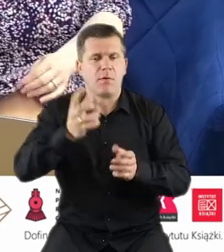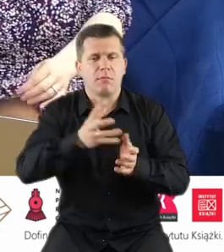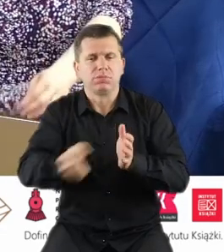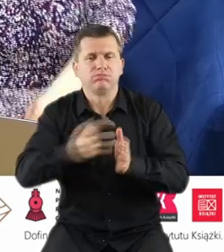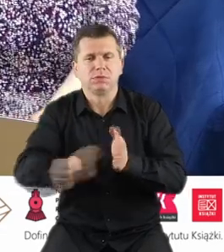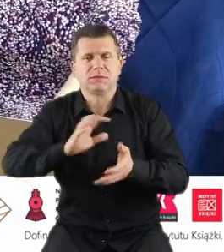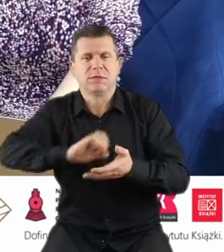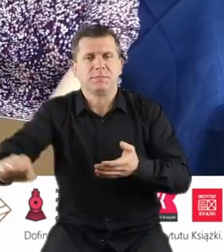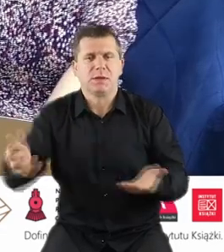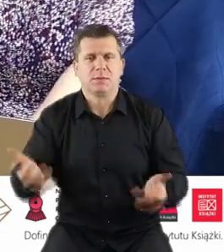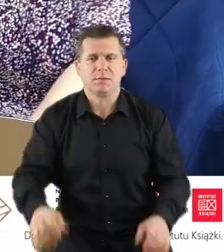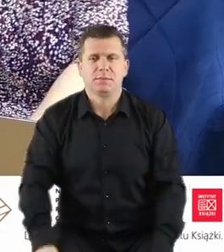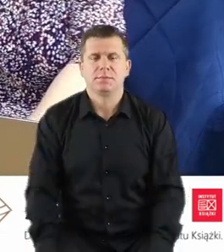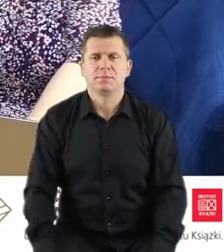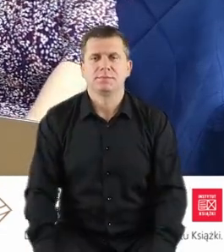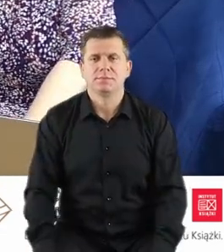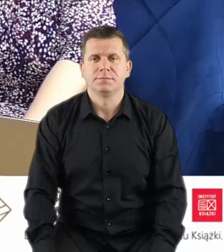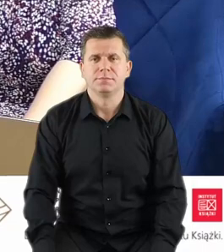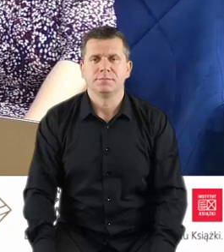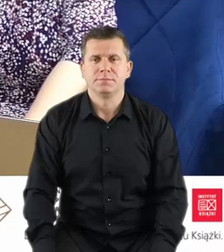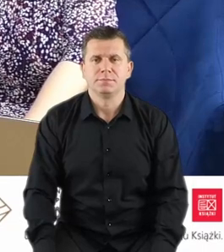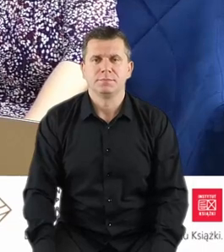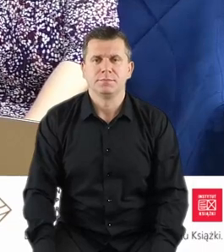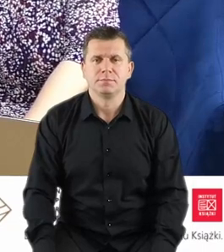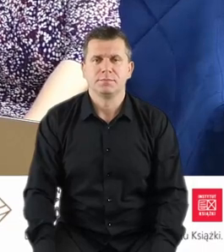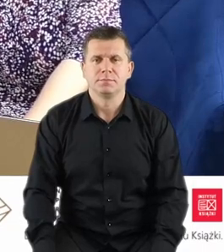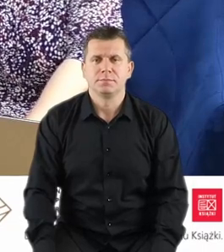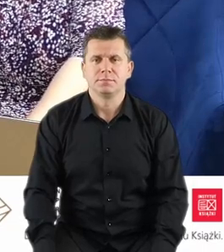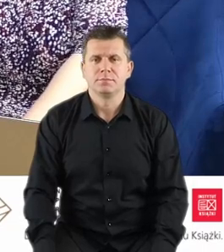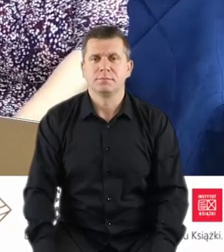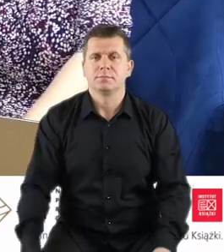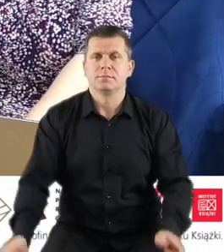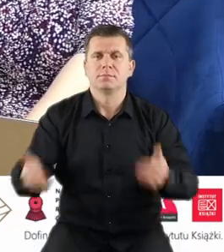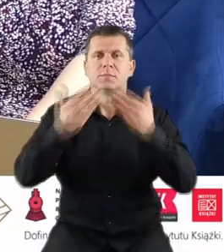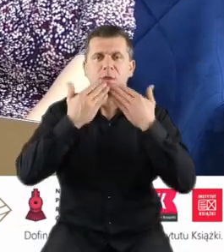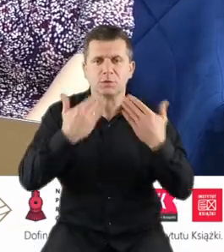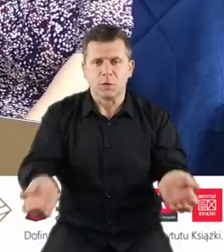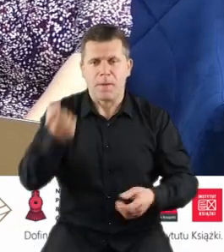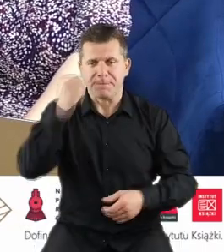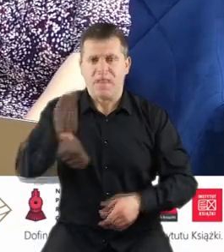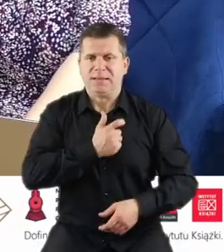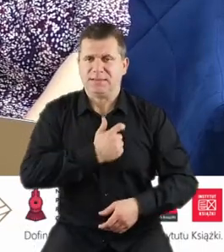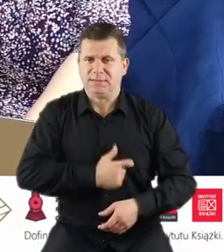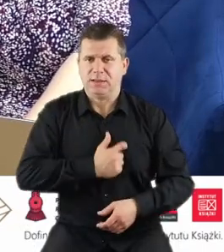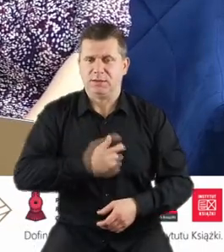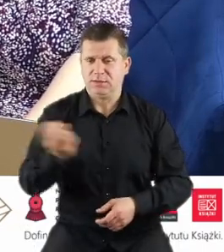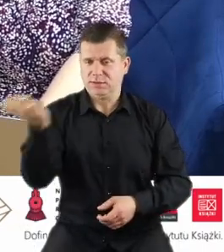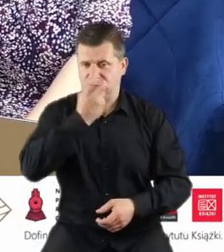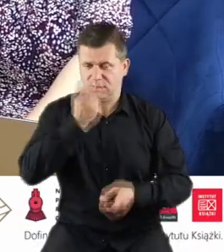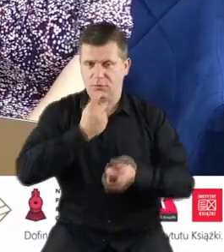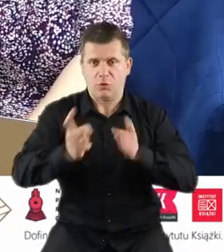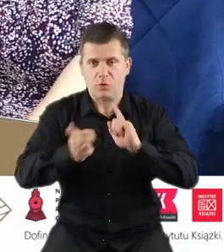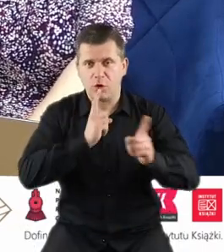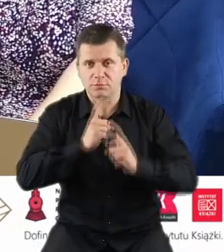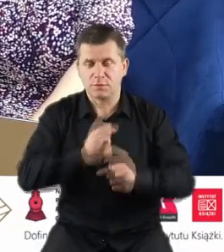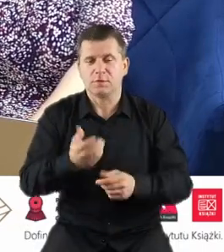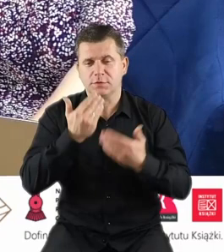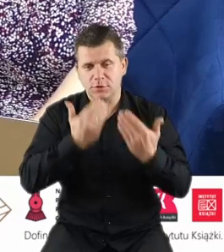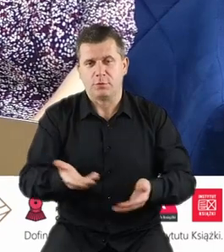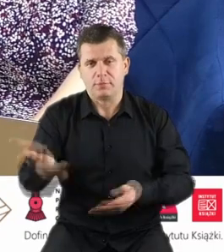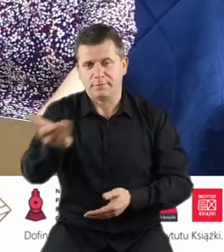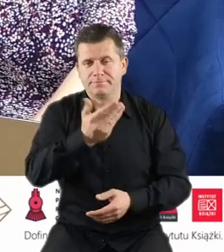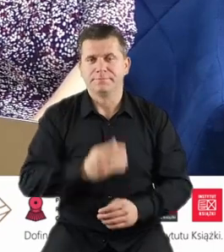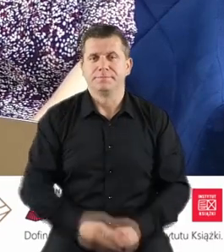Dobrze, dziękuję bardzo serdecznie Ja również za ciekawą dziękuję. Dziękuję rozmowę. pani, dziękuję państwu. Proszę państwa, to było